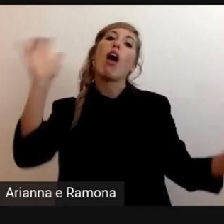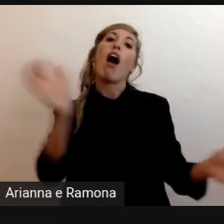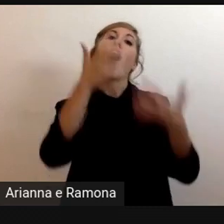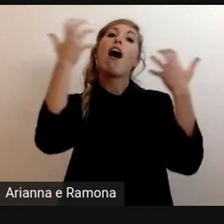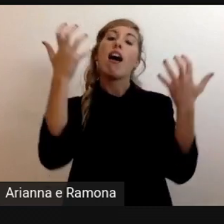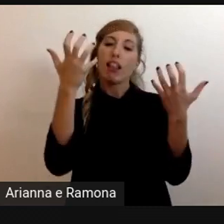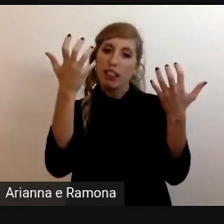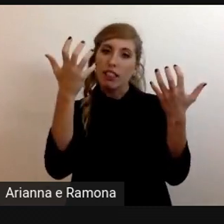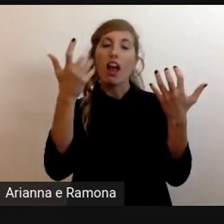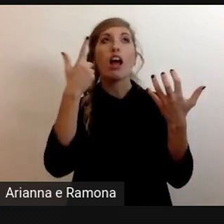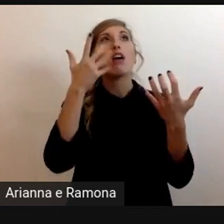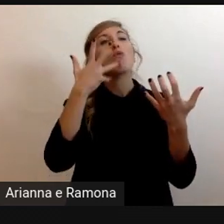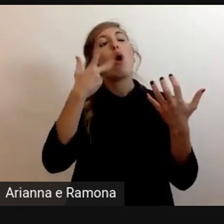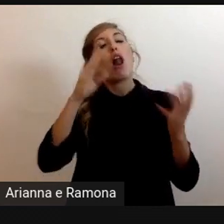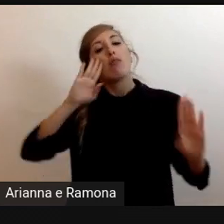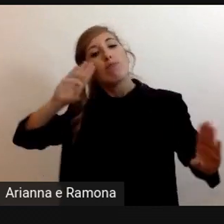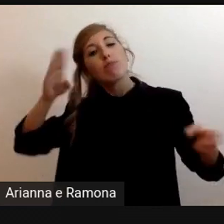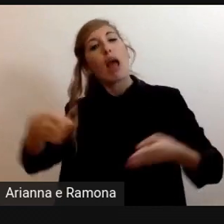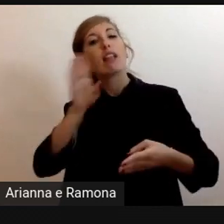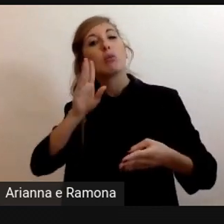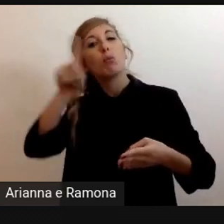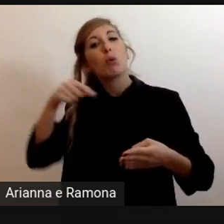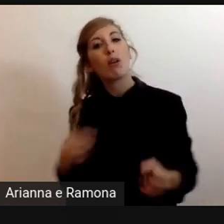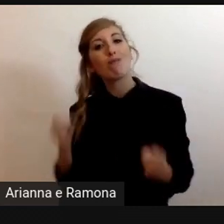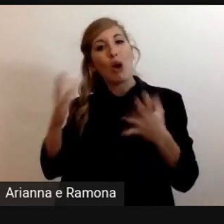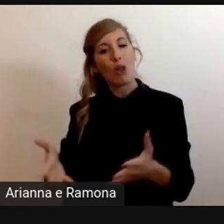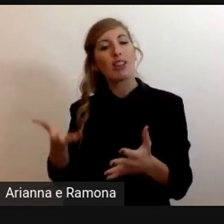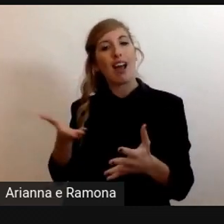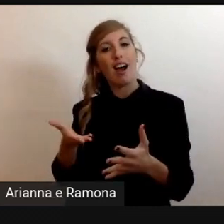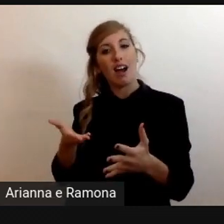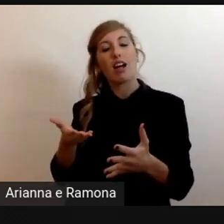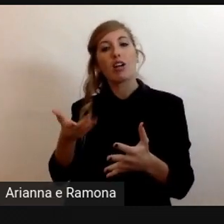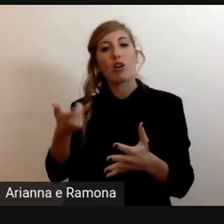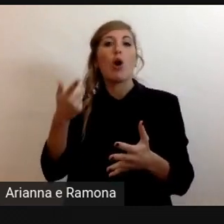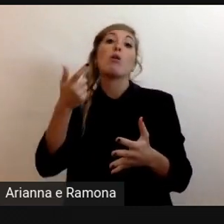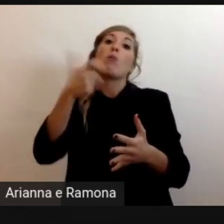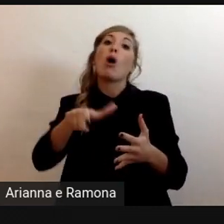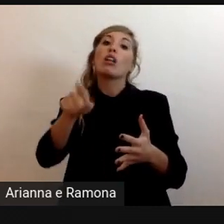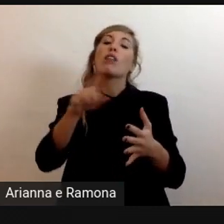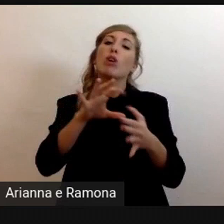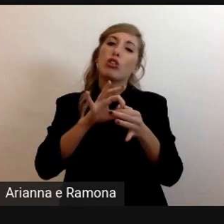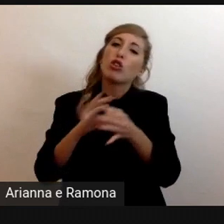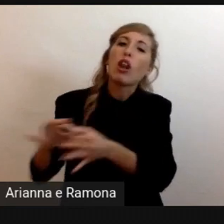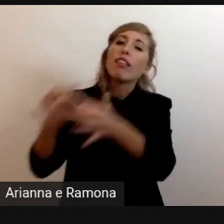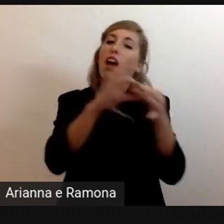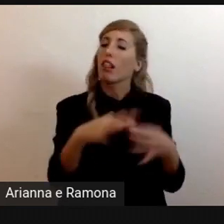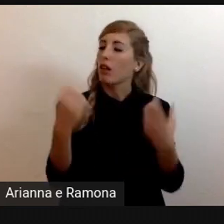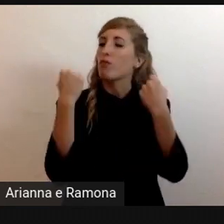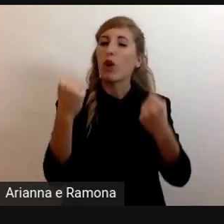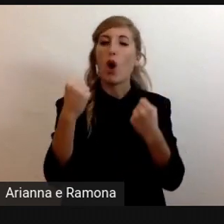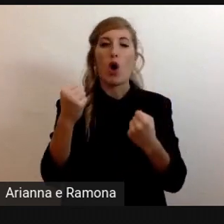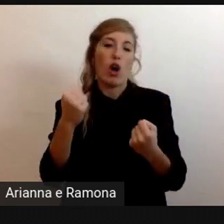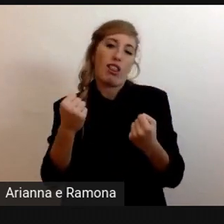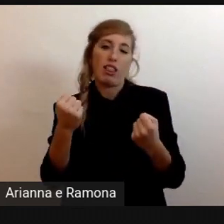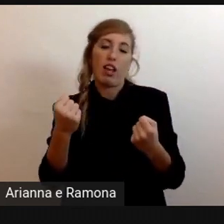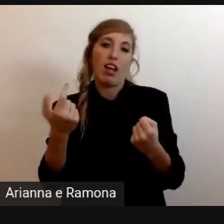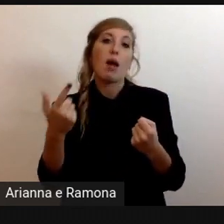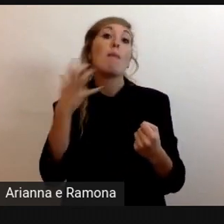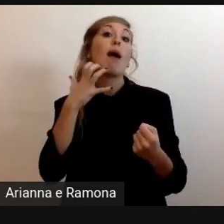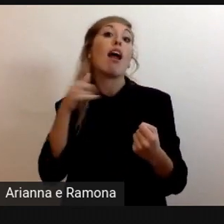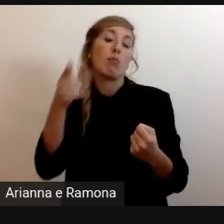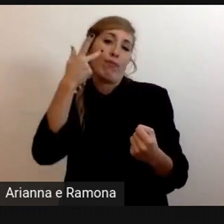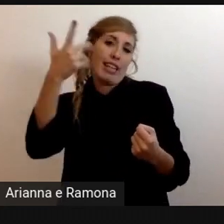verso il volontariato una disponibilità verso il volontariato che è quella grande solidarietà che è emersa bergamo durante la